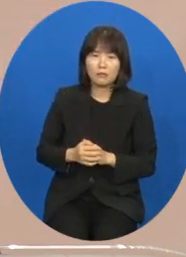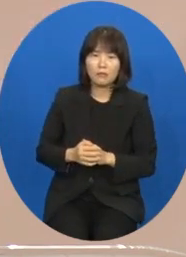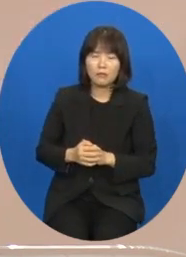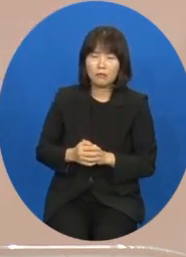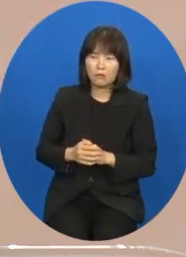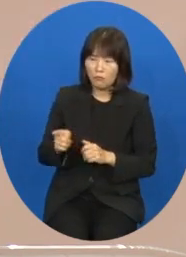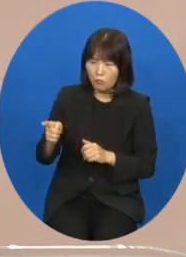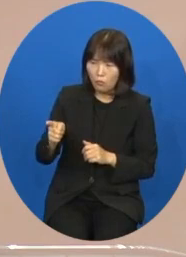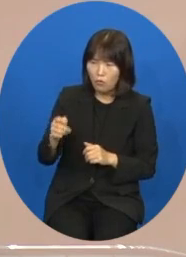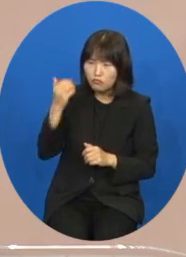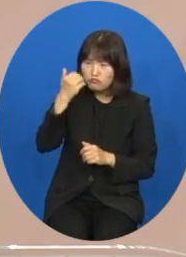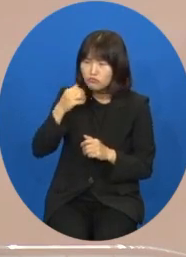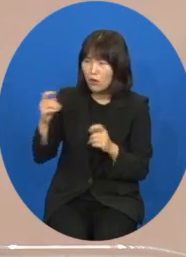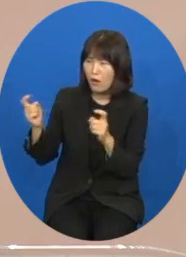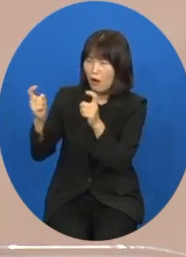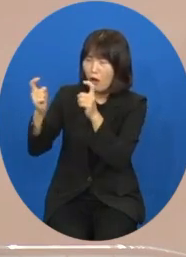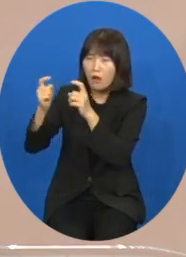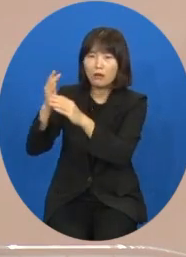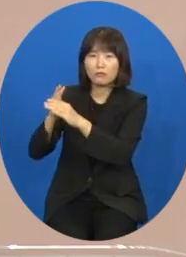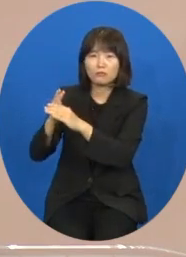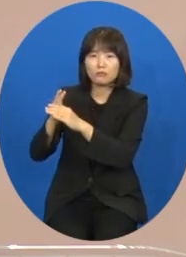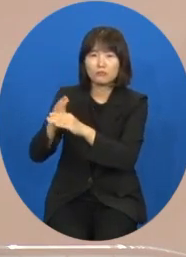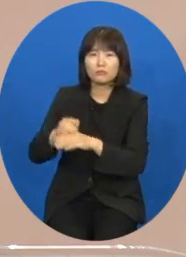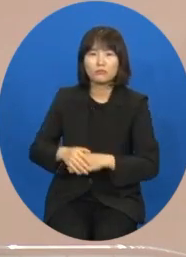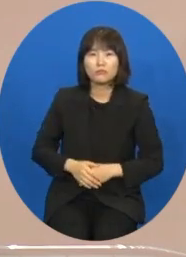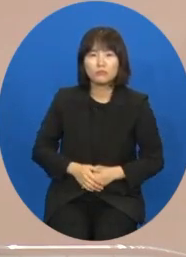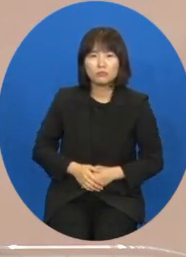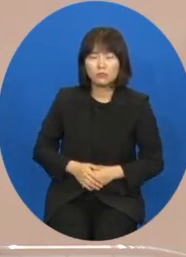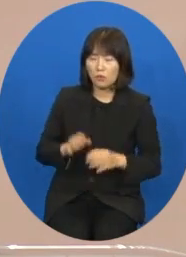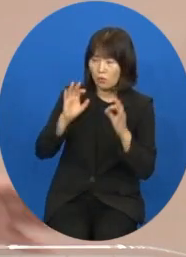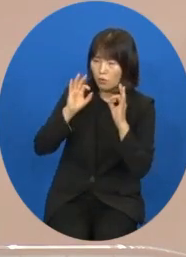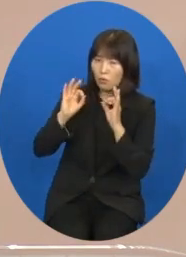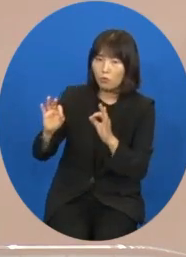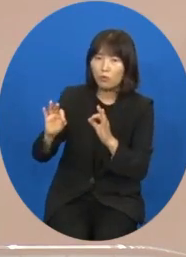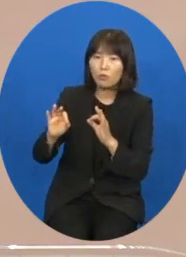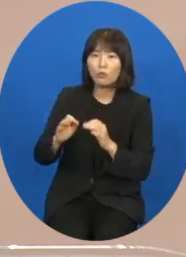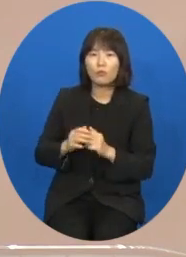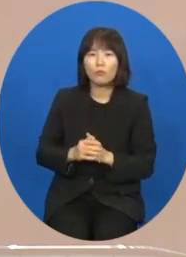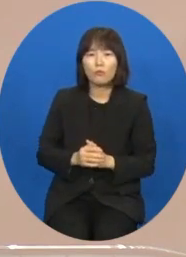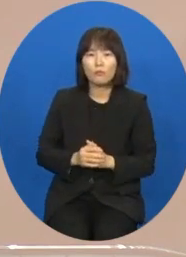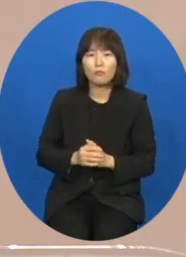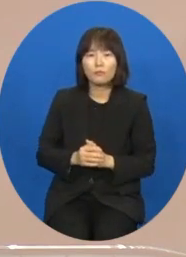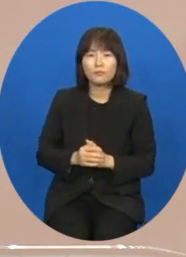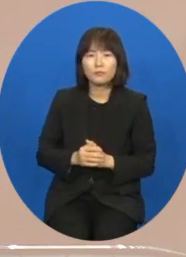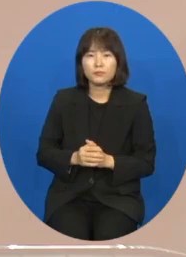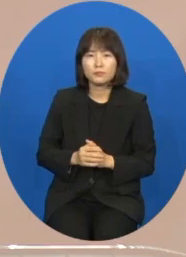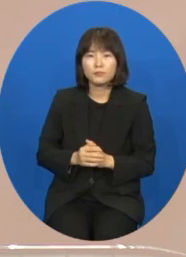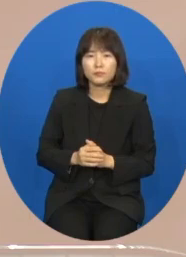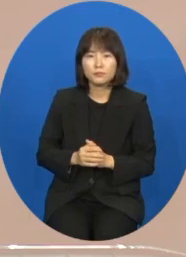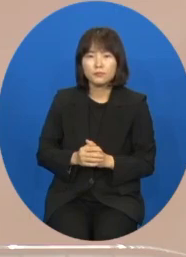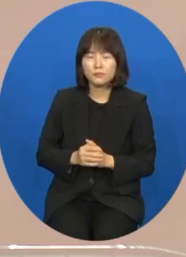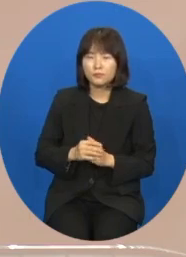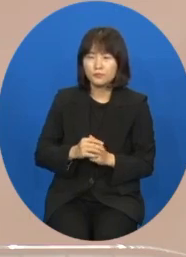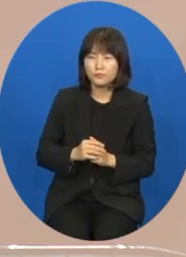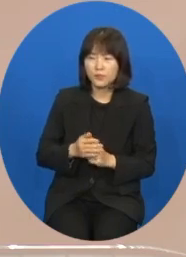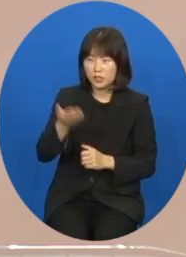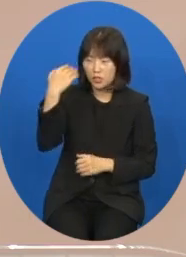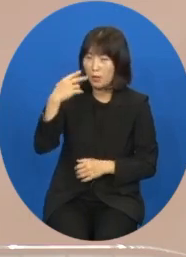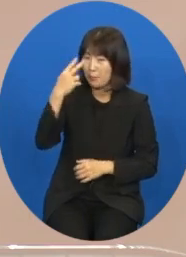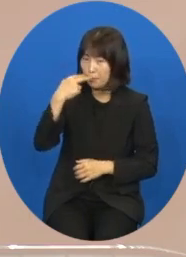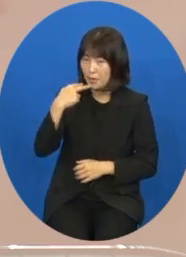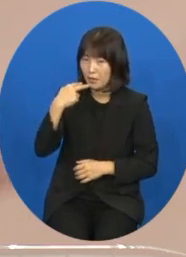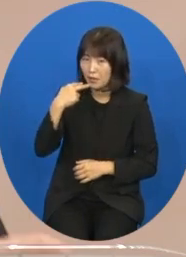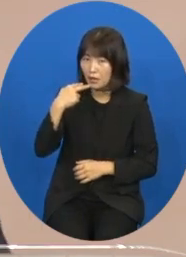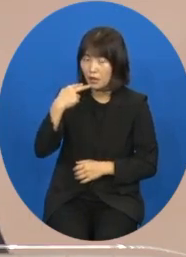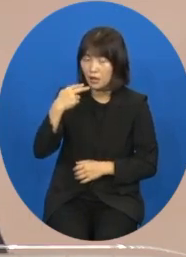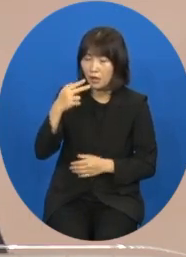누구랑 싸우는 거예요. 치고받고 보니까 이게 맹인이었던 사람을